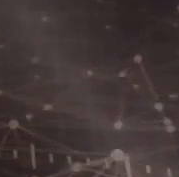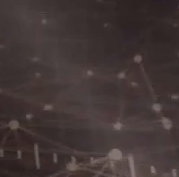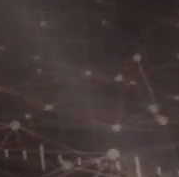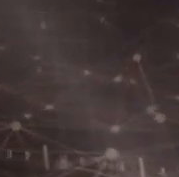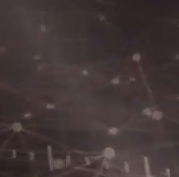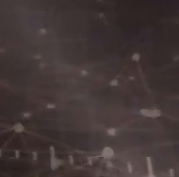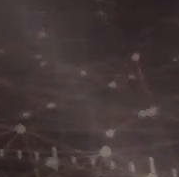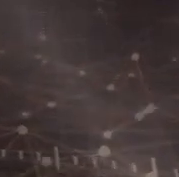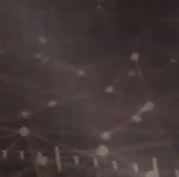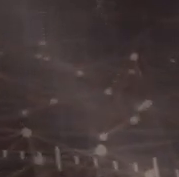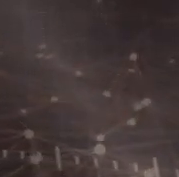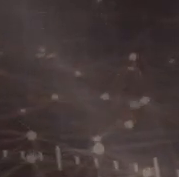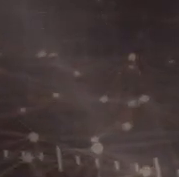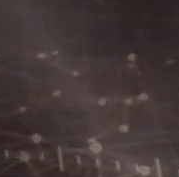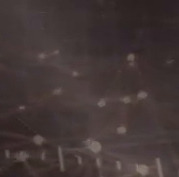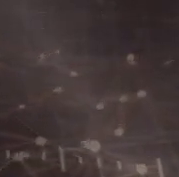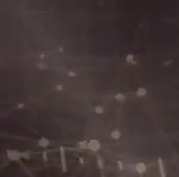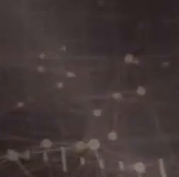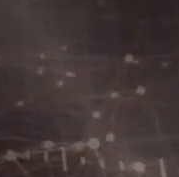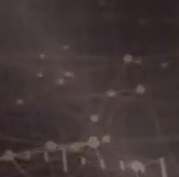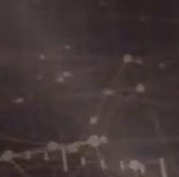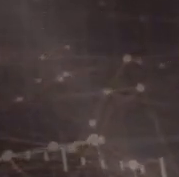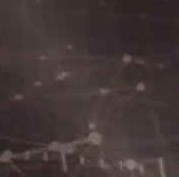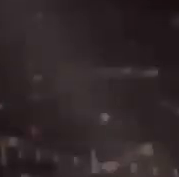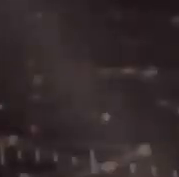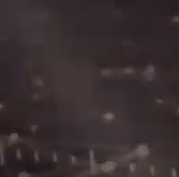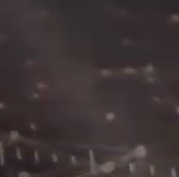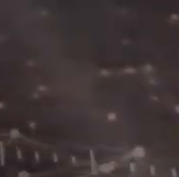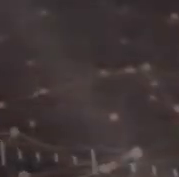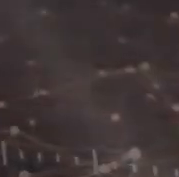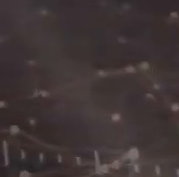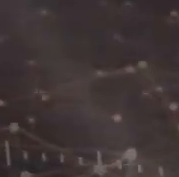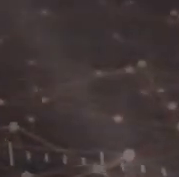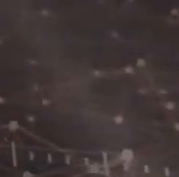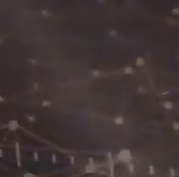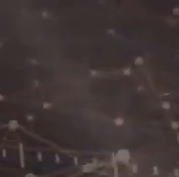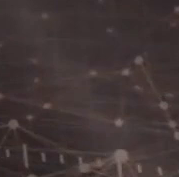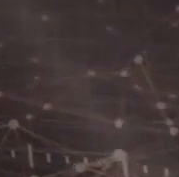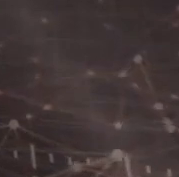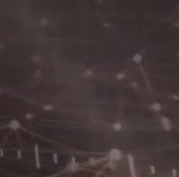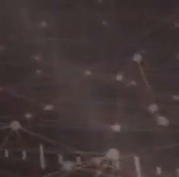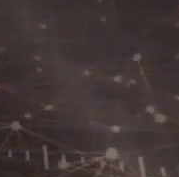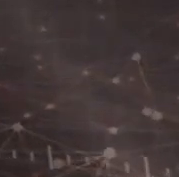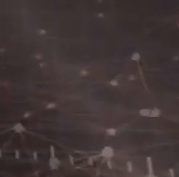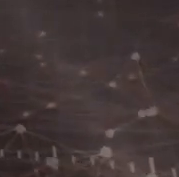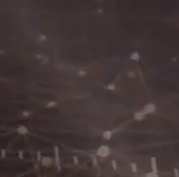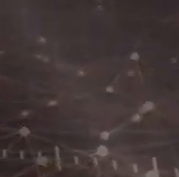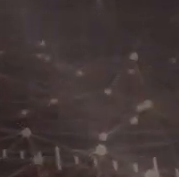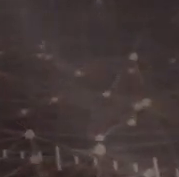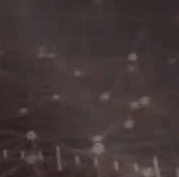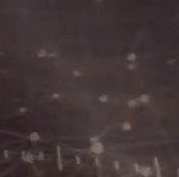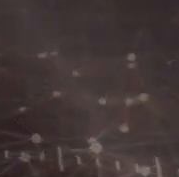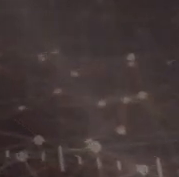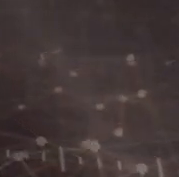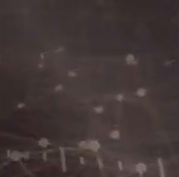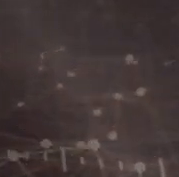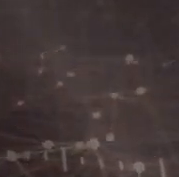ginayaya ngayon na umuwi na si Mr. Siduro, yung asawa niya at saka yung biyanan niya. Mm-hmm. Ayaw niya pong